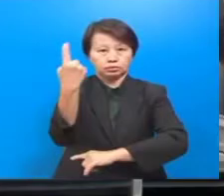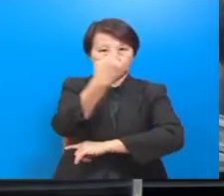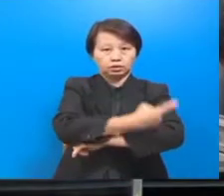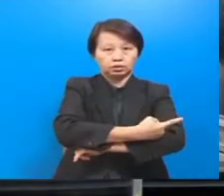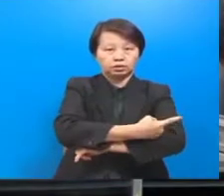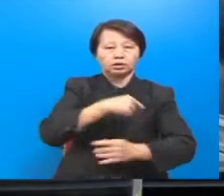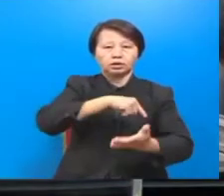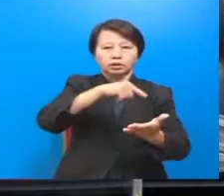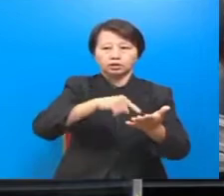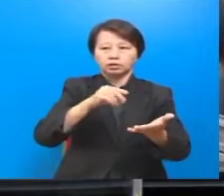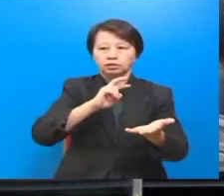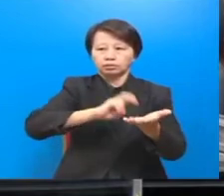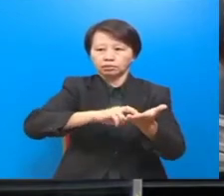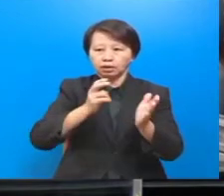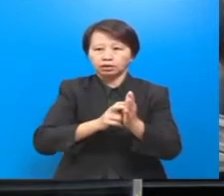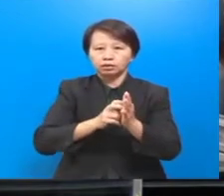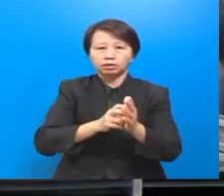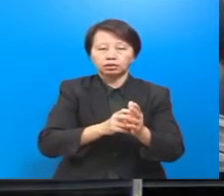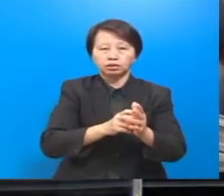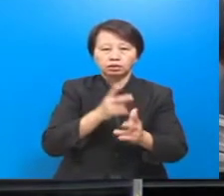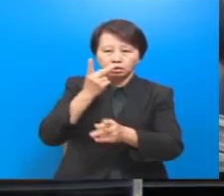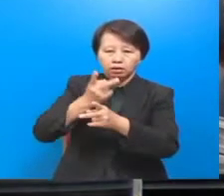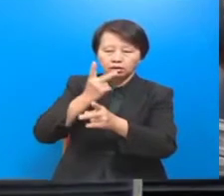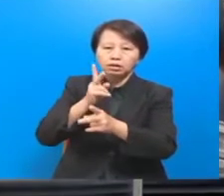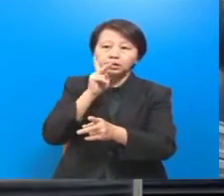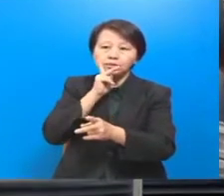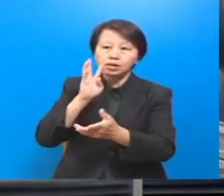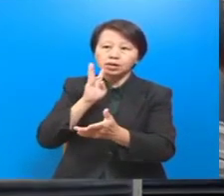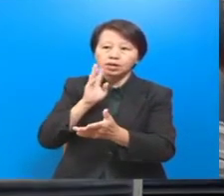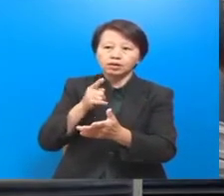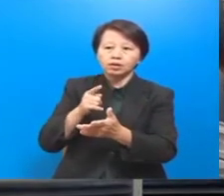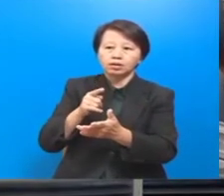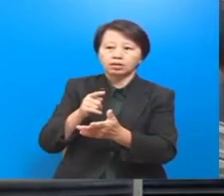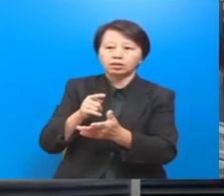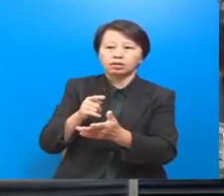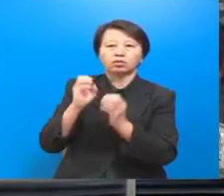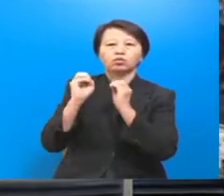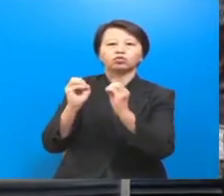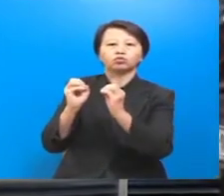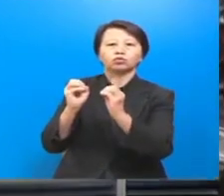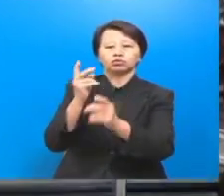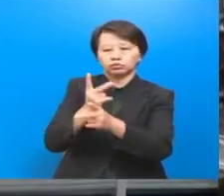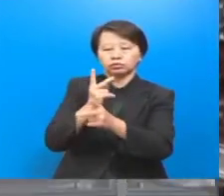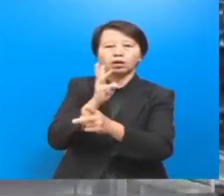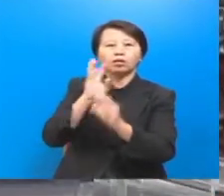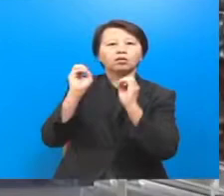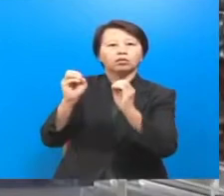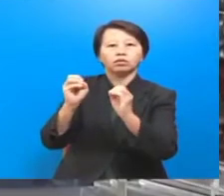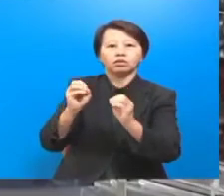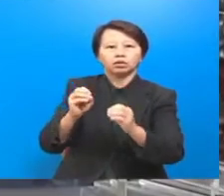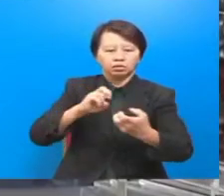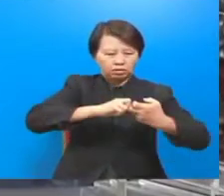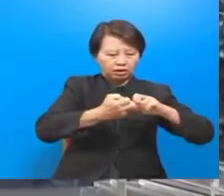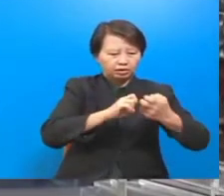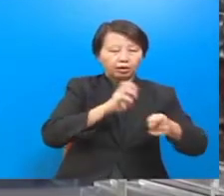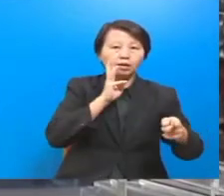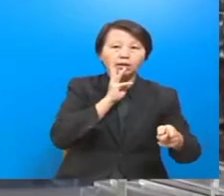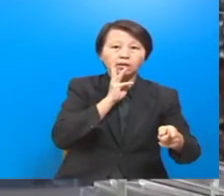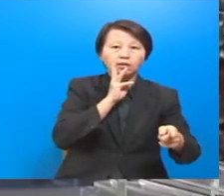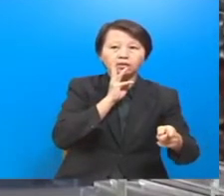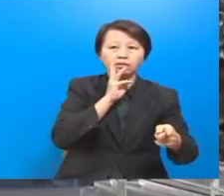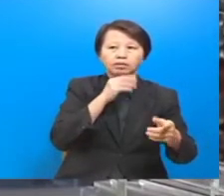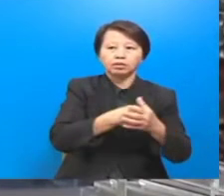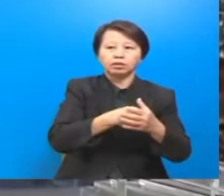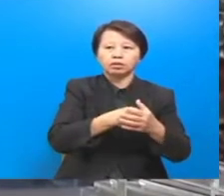ini bermakna rhizoma jin bagi nagih ke daerah sifat gangguan bekal air sebagai mandi